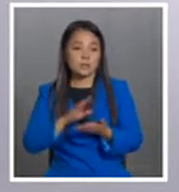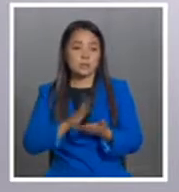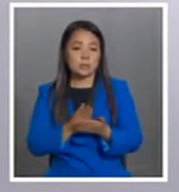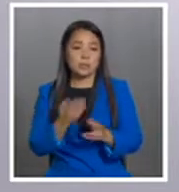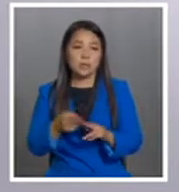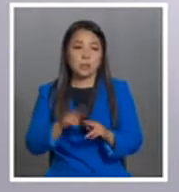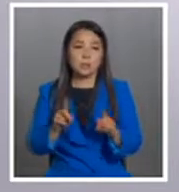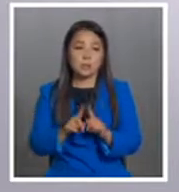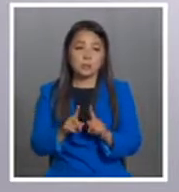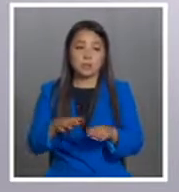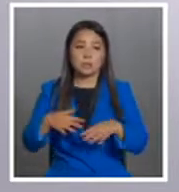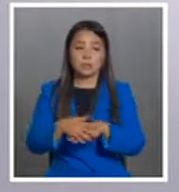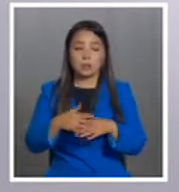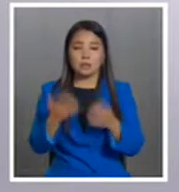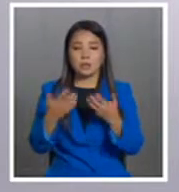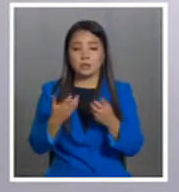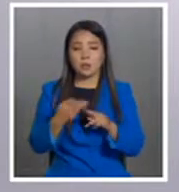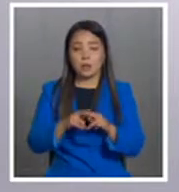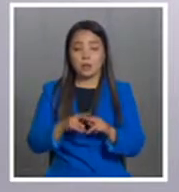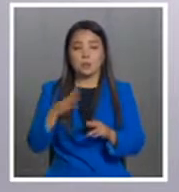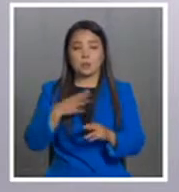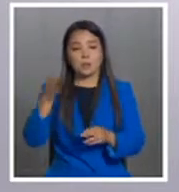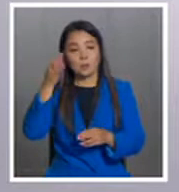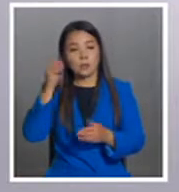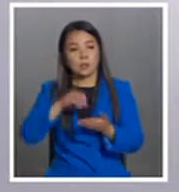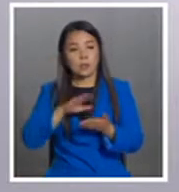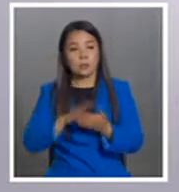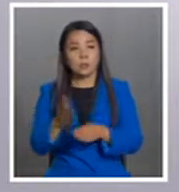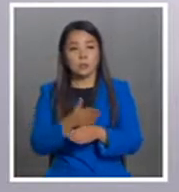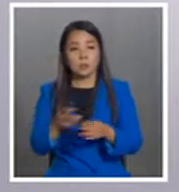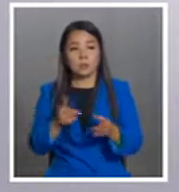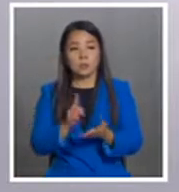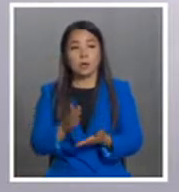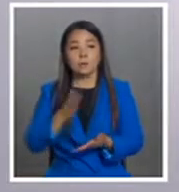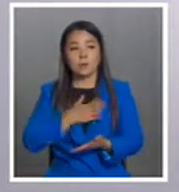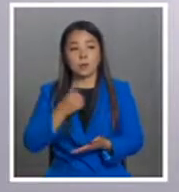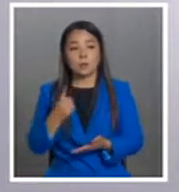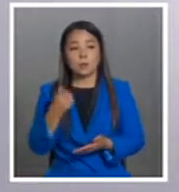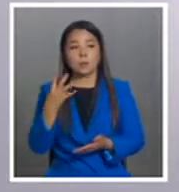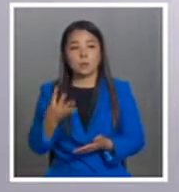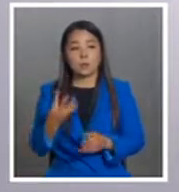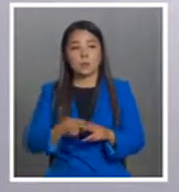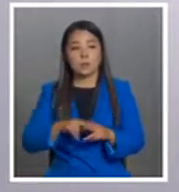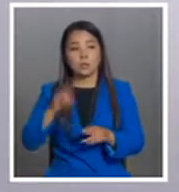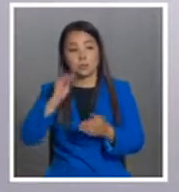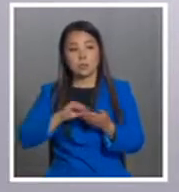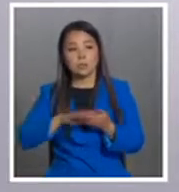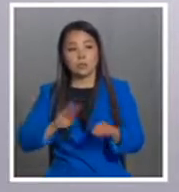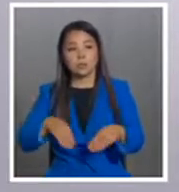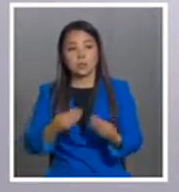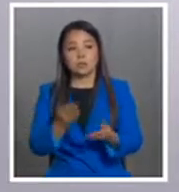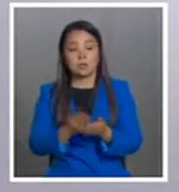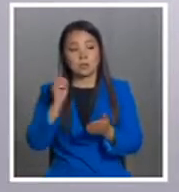Енді біз осы кері сандарға пропорционал бөліктерге бөлу үшін біз 104 берілген санды осы